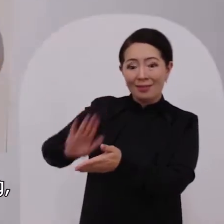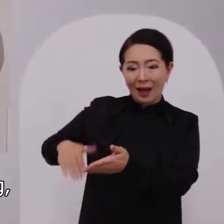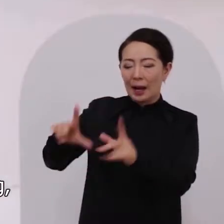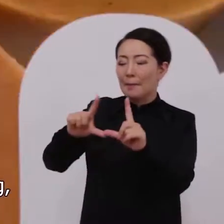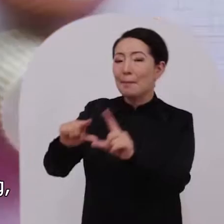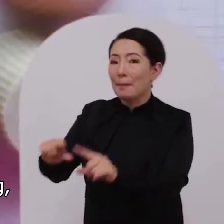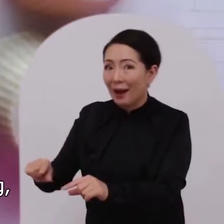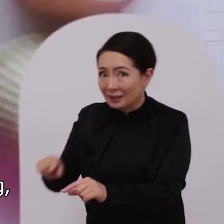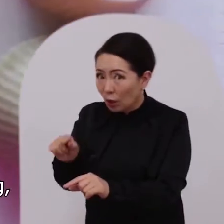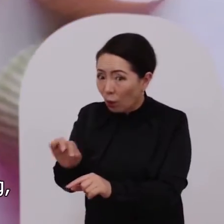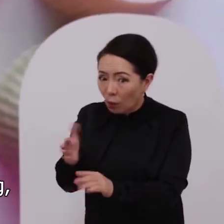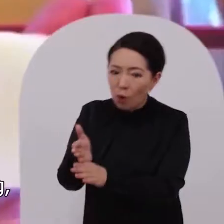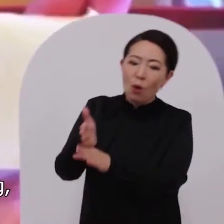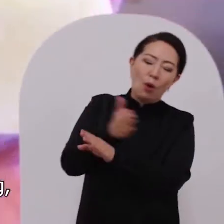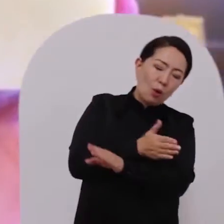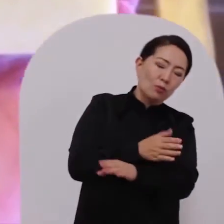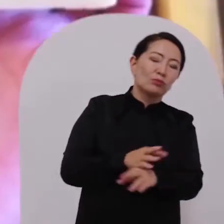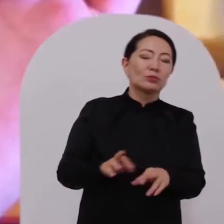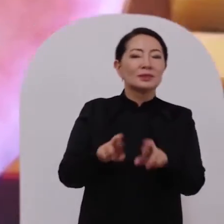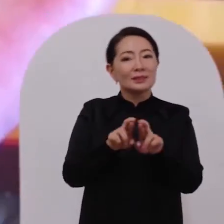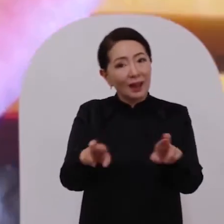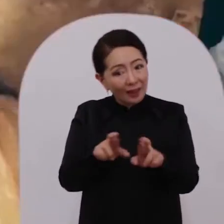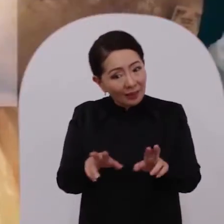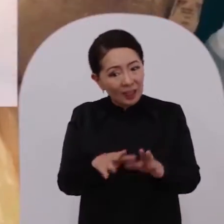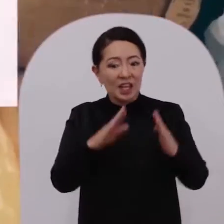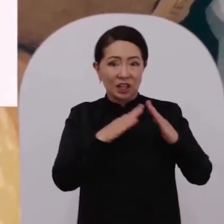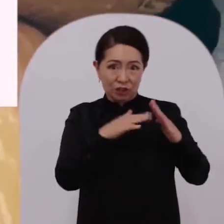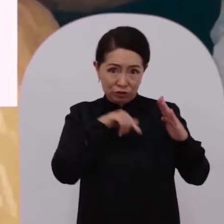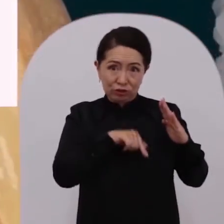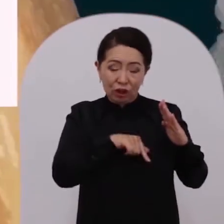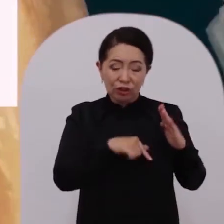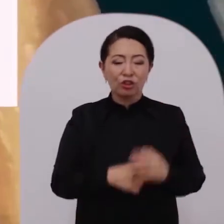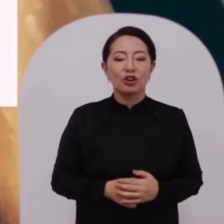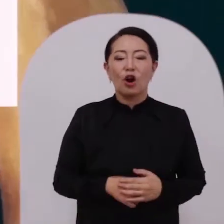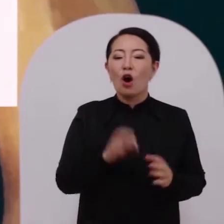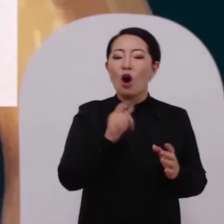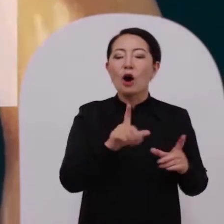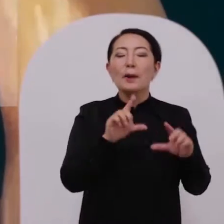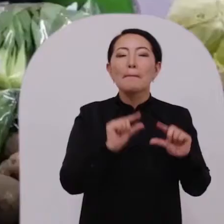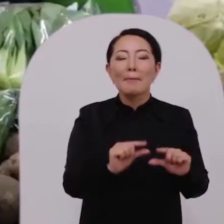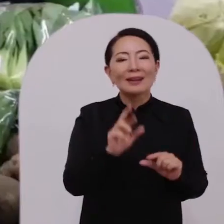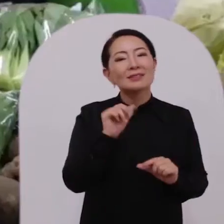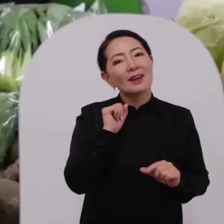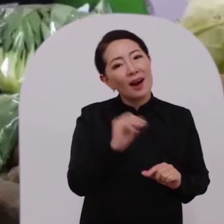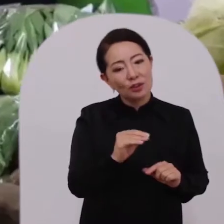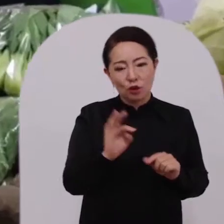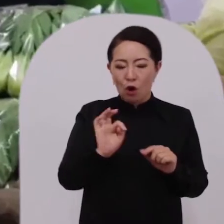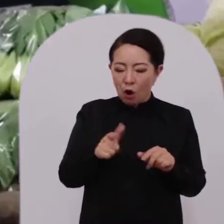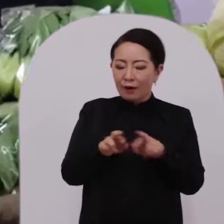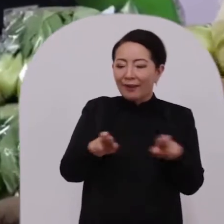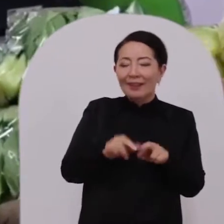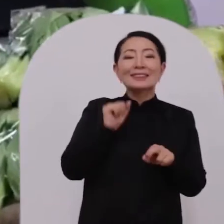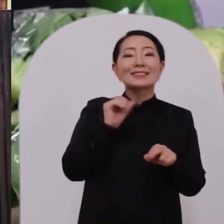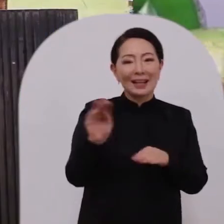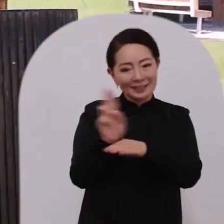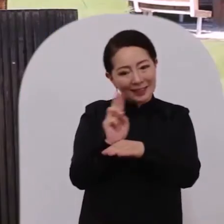аваачсны дараа тэрийг багсгах, ангилах гэхээс илүүтэй гэр ахуйн орчинд хогийг баг байлгах, хогоо